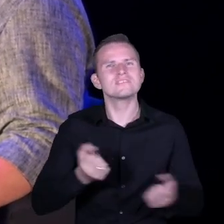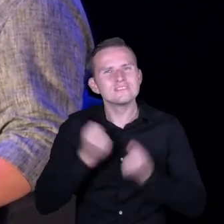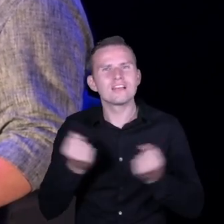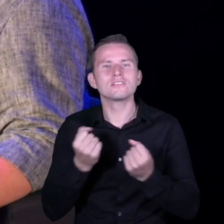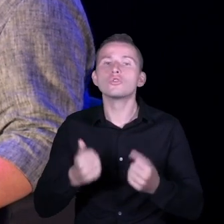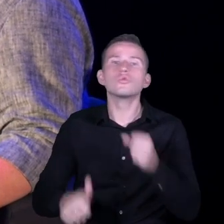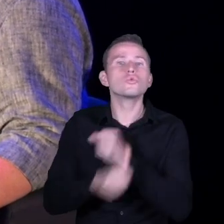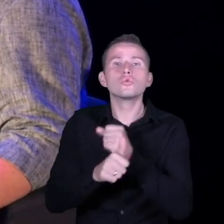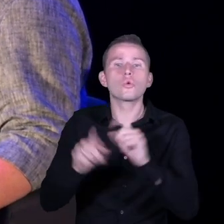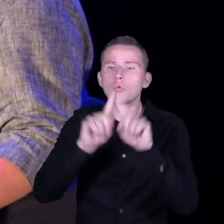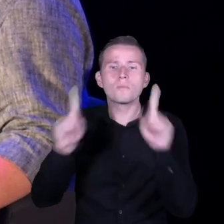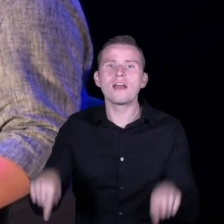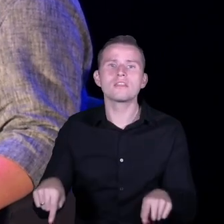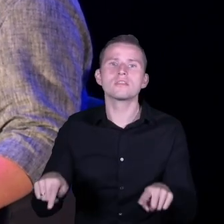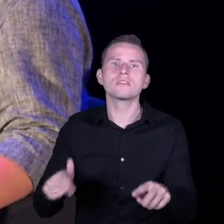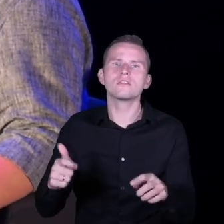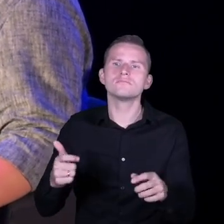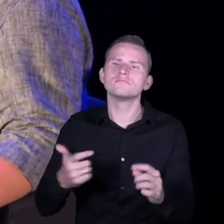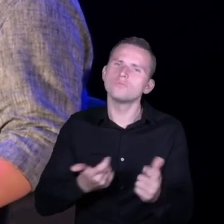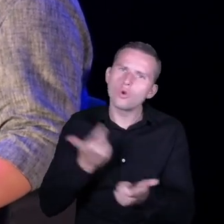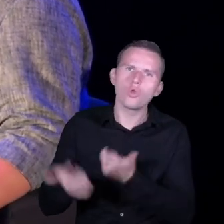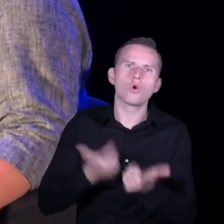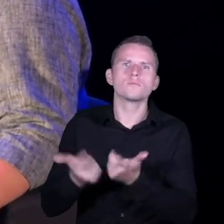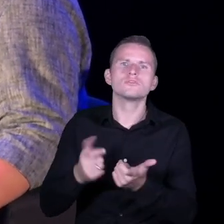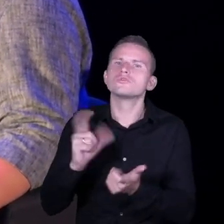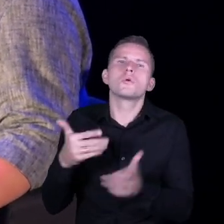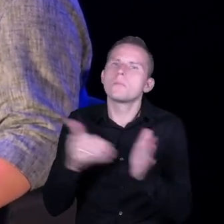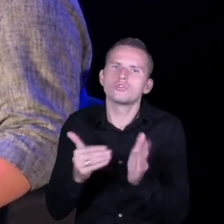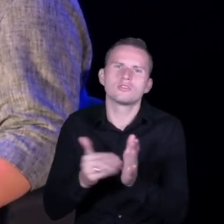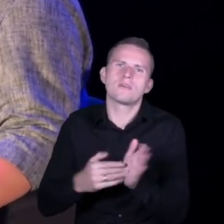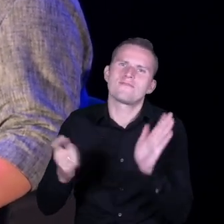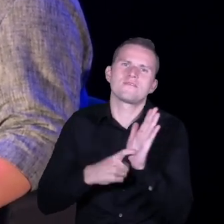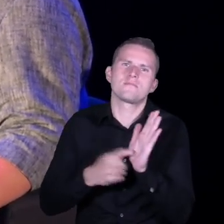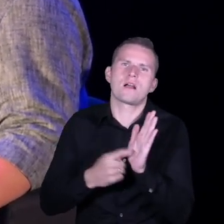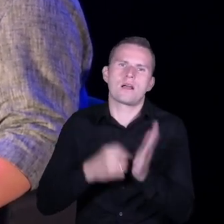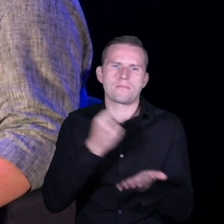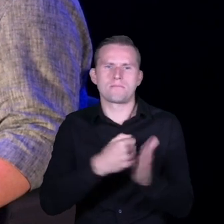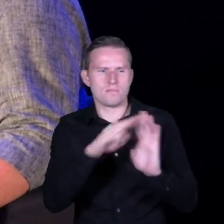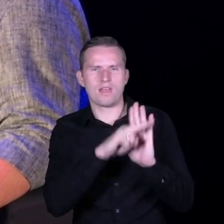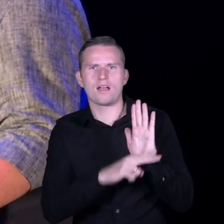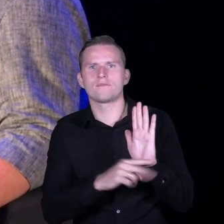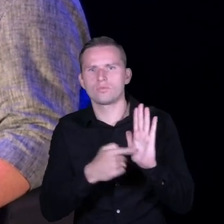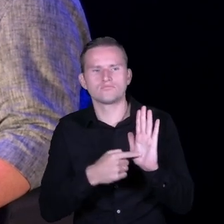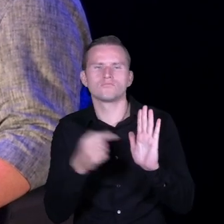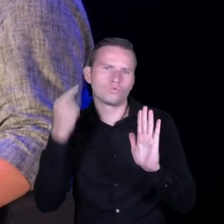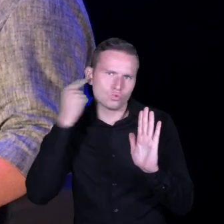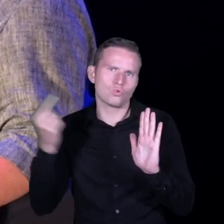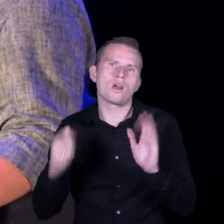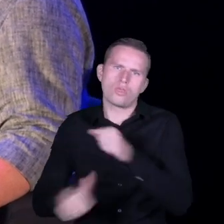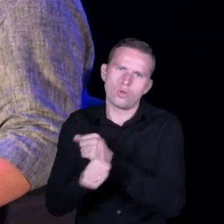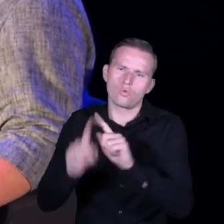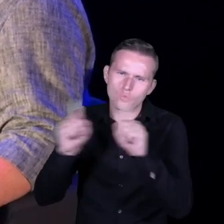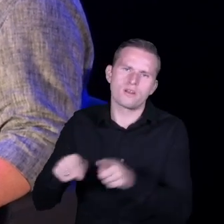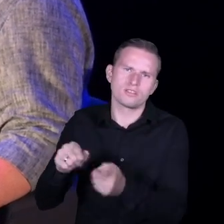dokumenty, których wymaga od nas bezpośrednio prawo oświatowe, ale też by tworzyć je w